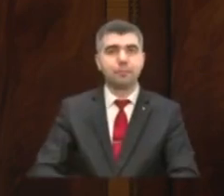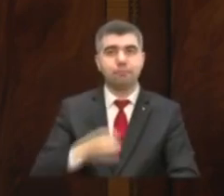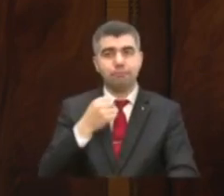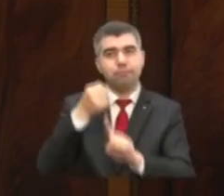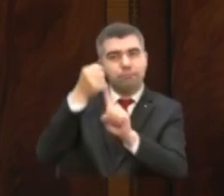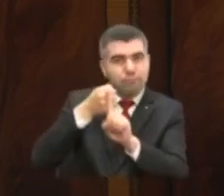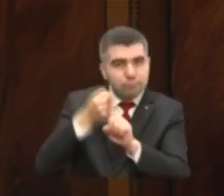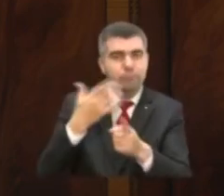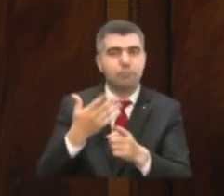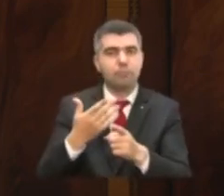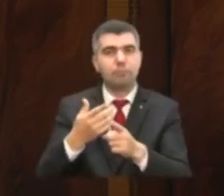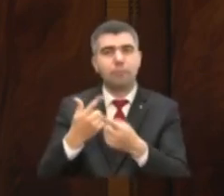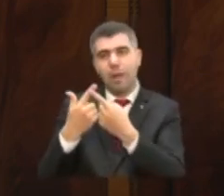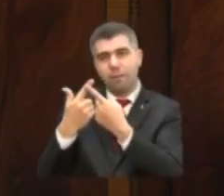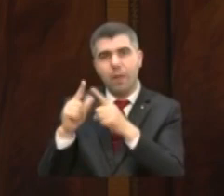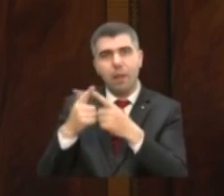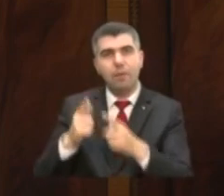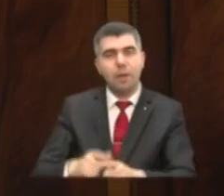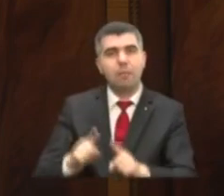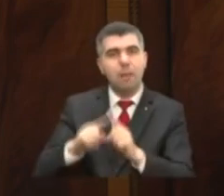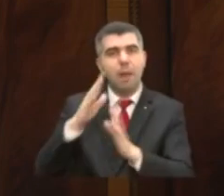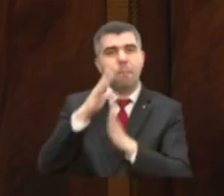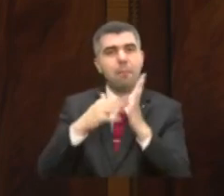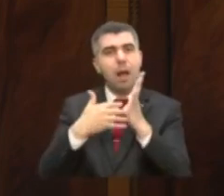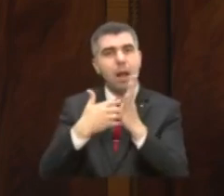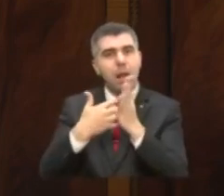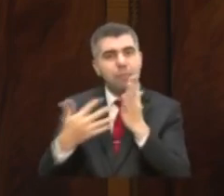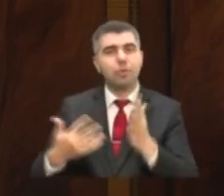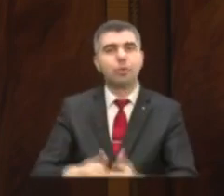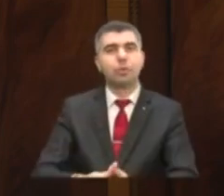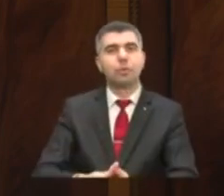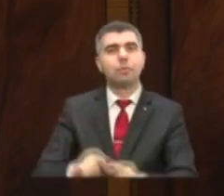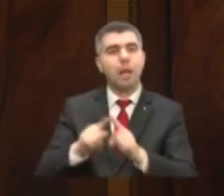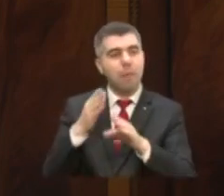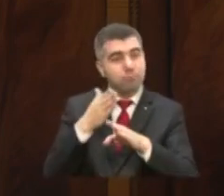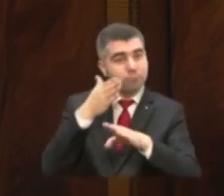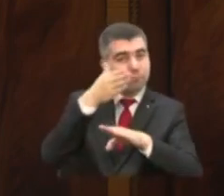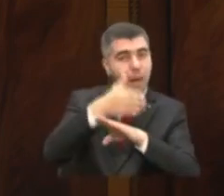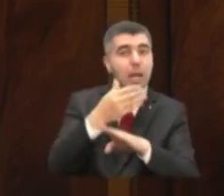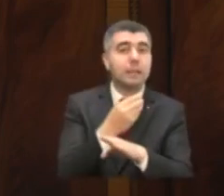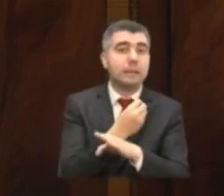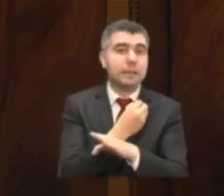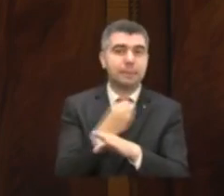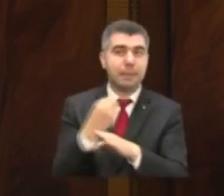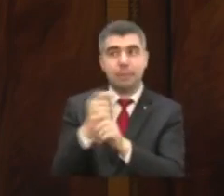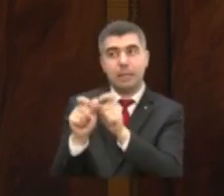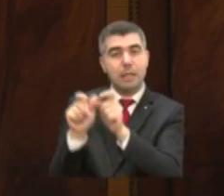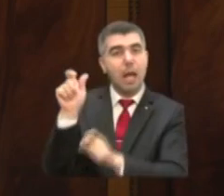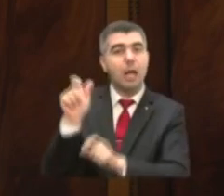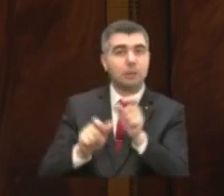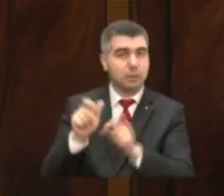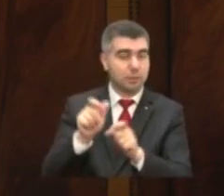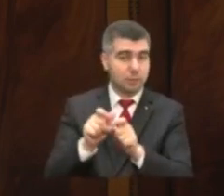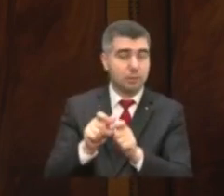وسنعمل على تحسين مختلف البرامج ديال ولوج الخدمات الصحية وخصوصا